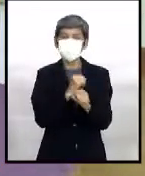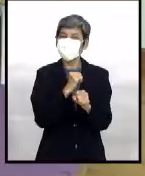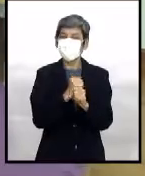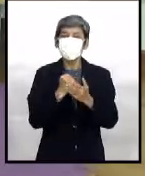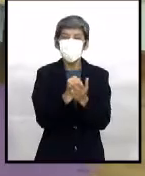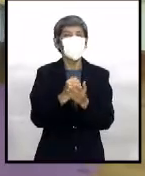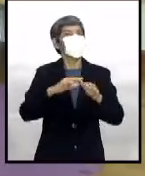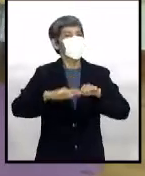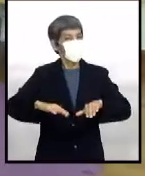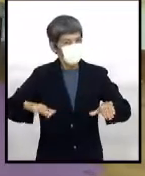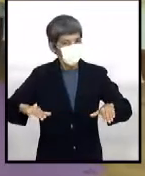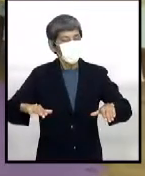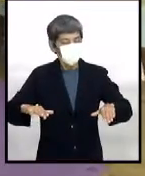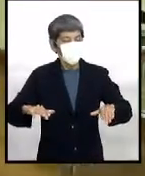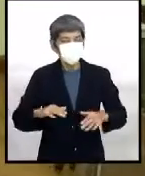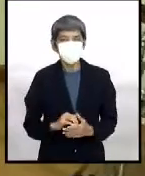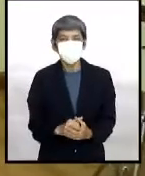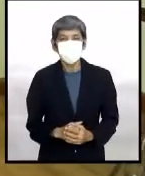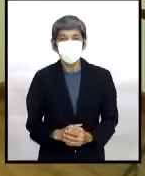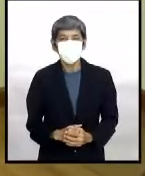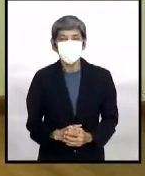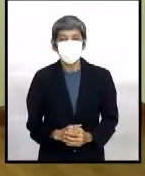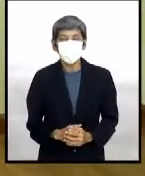ทำงานให้เด็กๆแล้วเขาก็ซัพพอร์ตมา